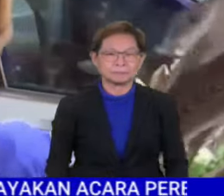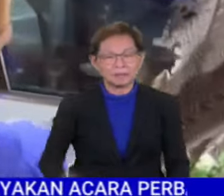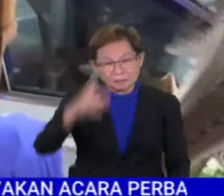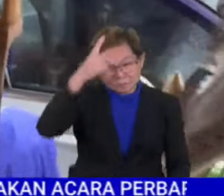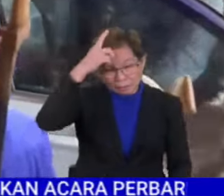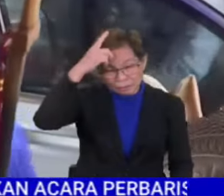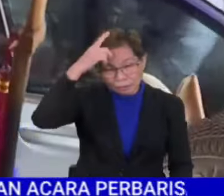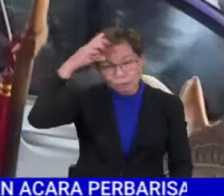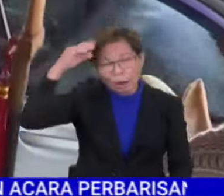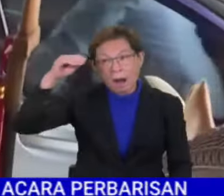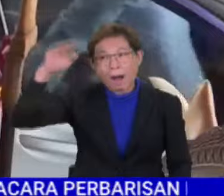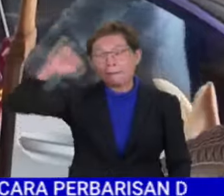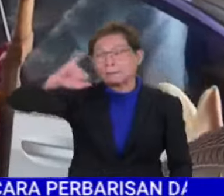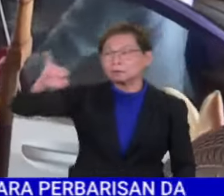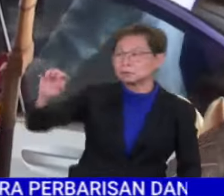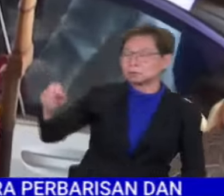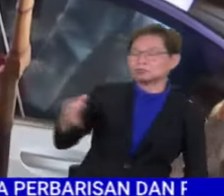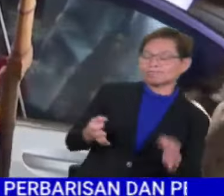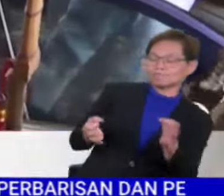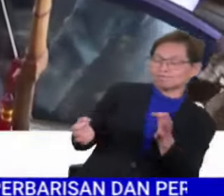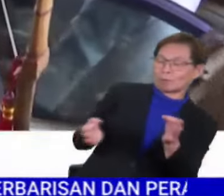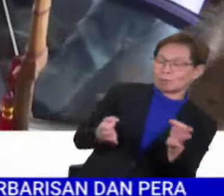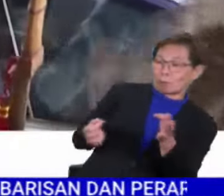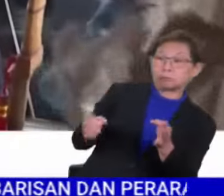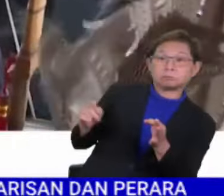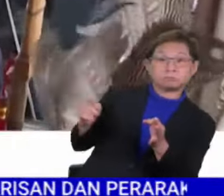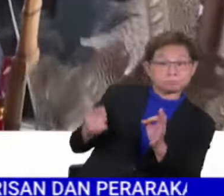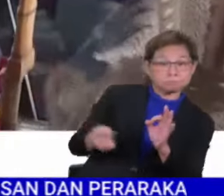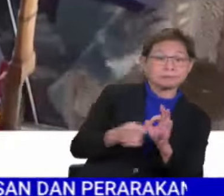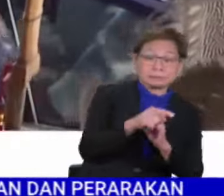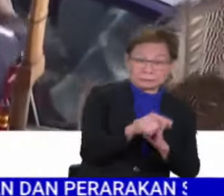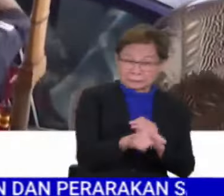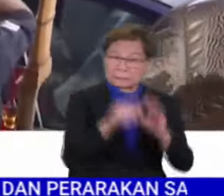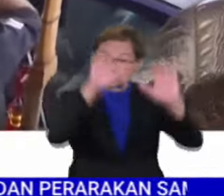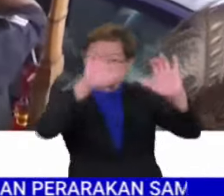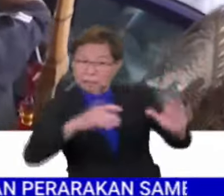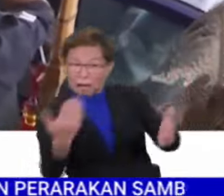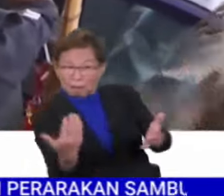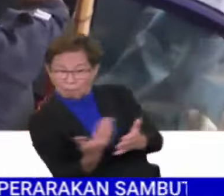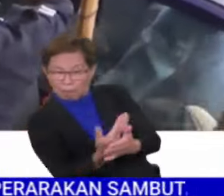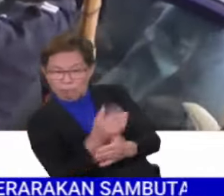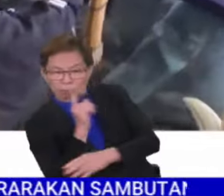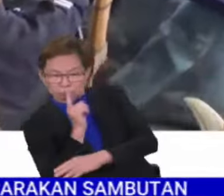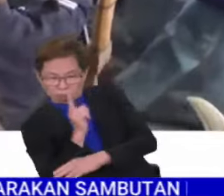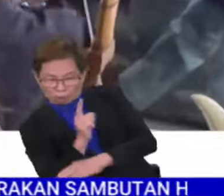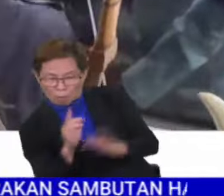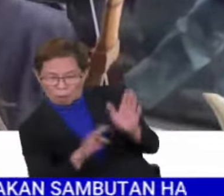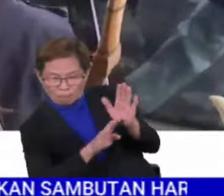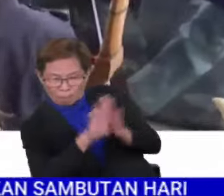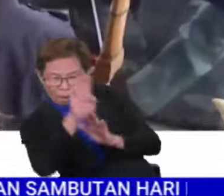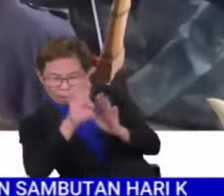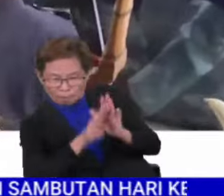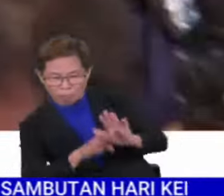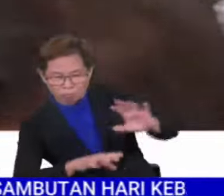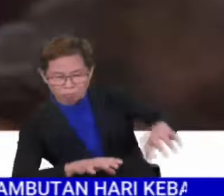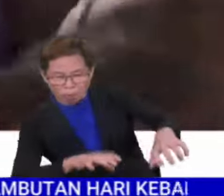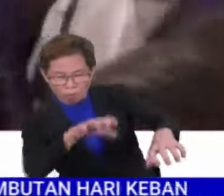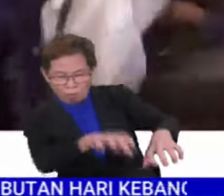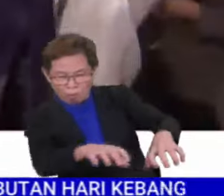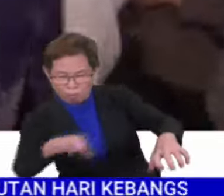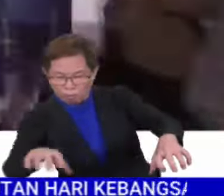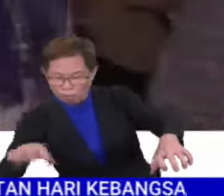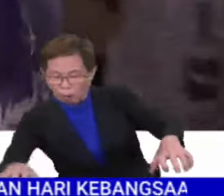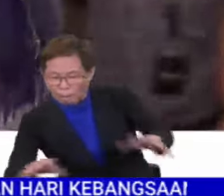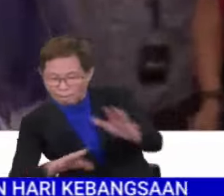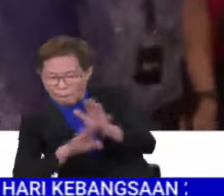Dato' Patinggi Tan Sri Abang Johari menjelaskan ia merupakan pendekatan baharu dalam memastikan pembangunan di kawasan-kawasan